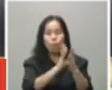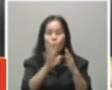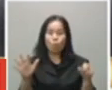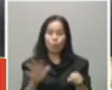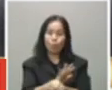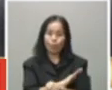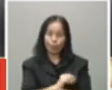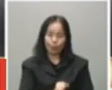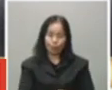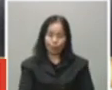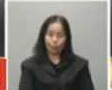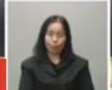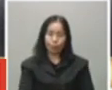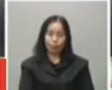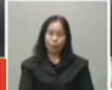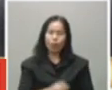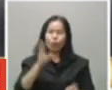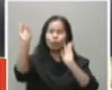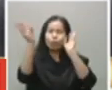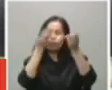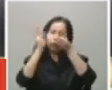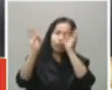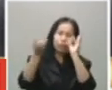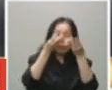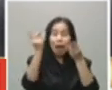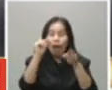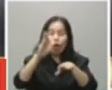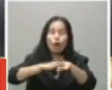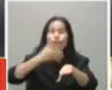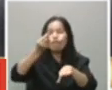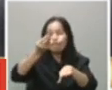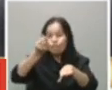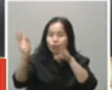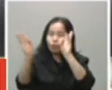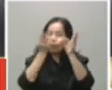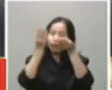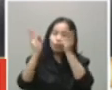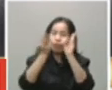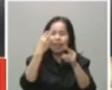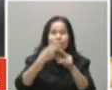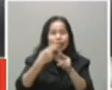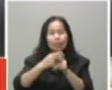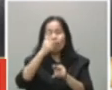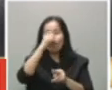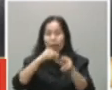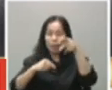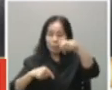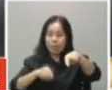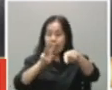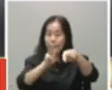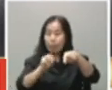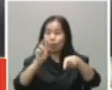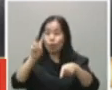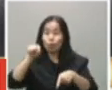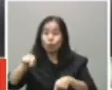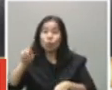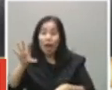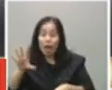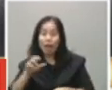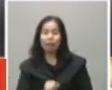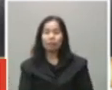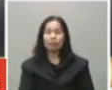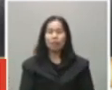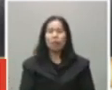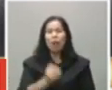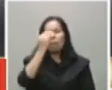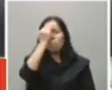ท่านประธานครับมวลอากาศพิษคืออะไรฝุ่นพิษครับที่เราเรียกว่า PM 2.5 นั่นแหละเรื่องนี้ครับท